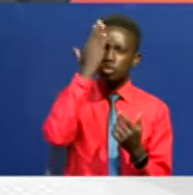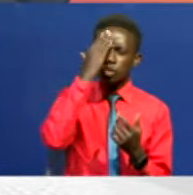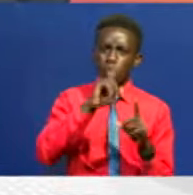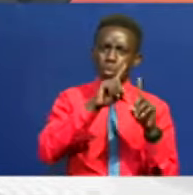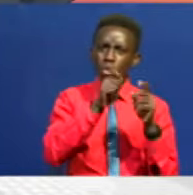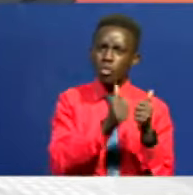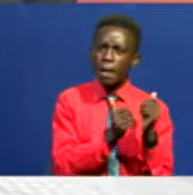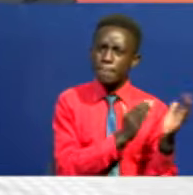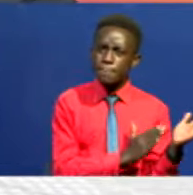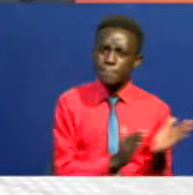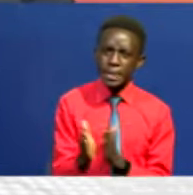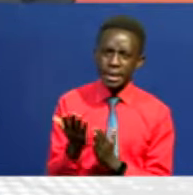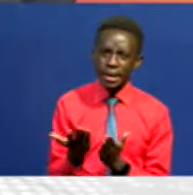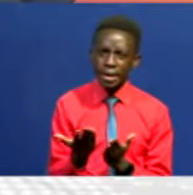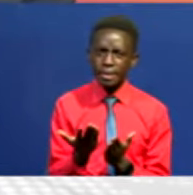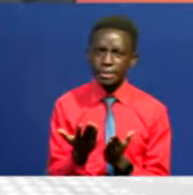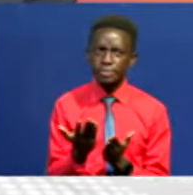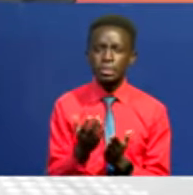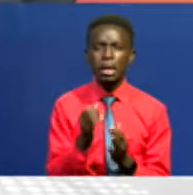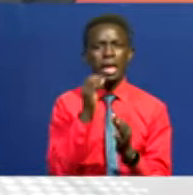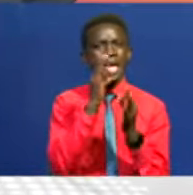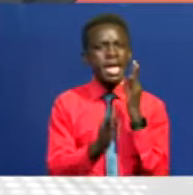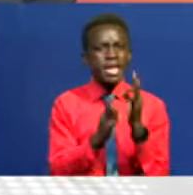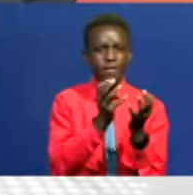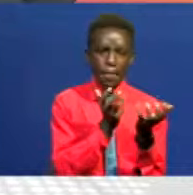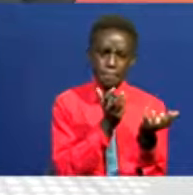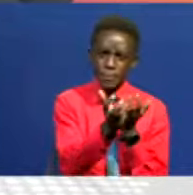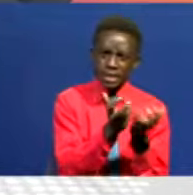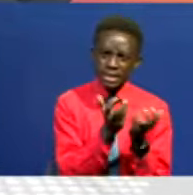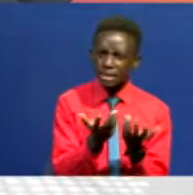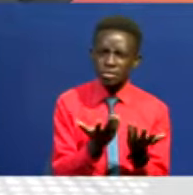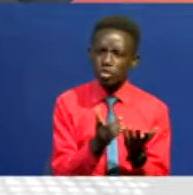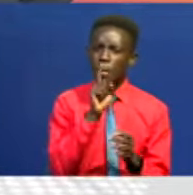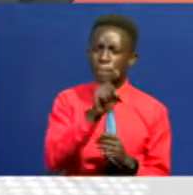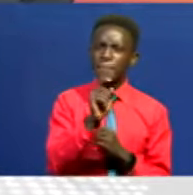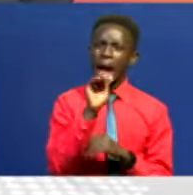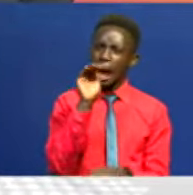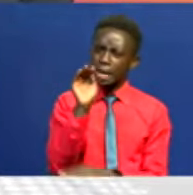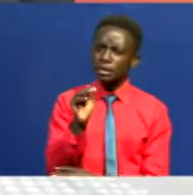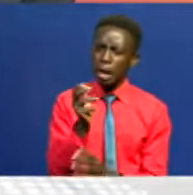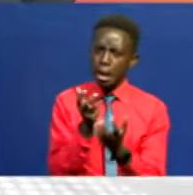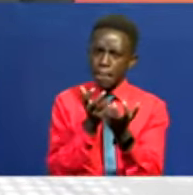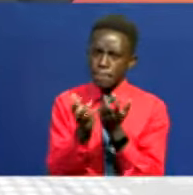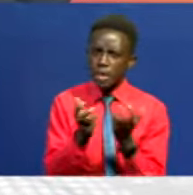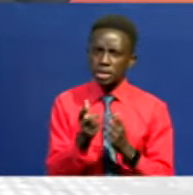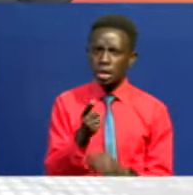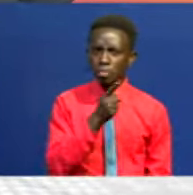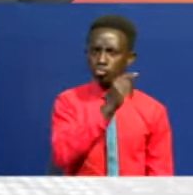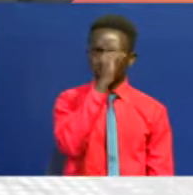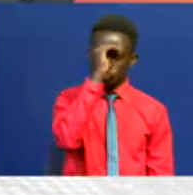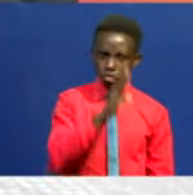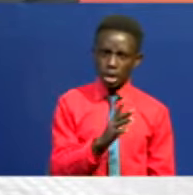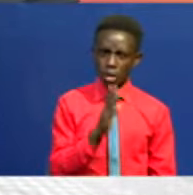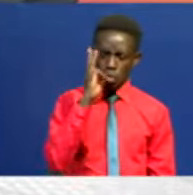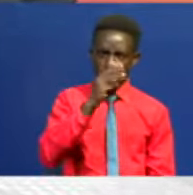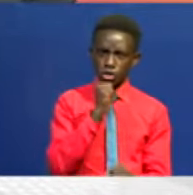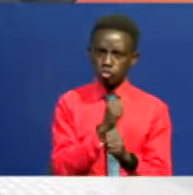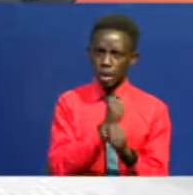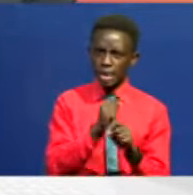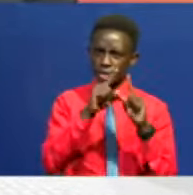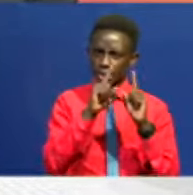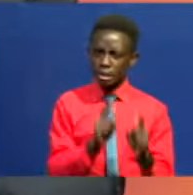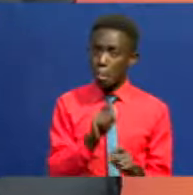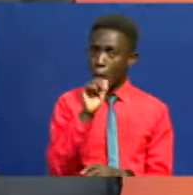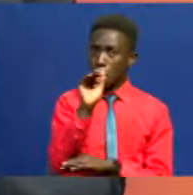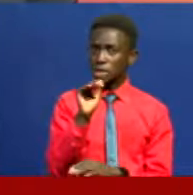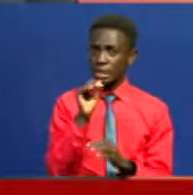kama ni somo la biashara. Waulize mitihani ambayo au wanafunzi watakayoifanya watakapotimiza